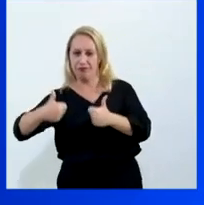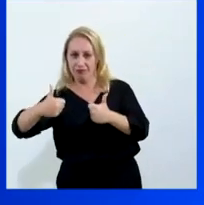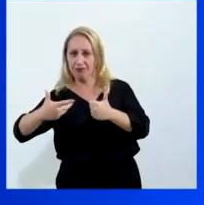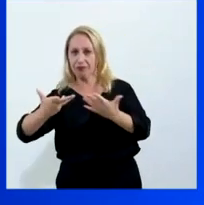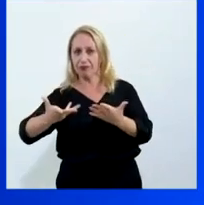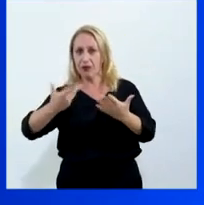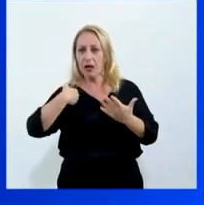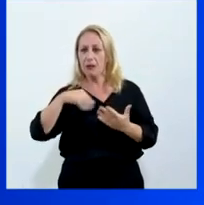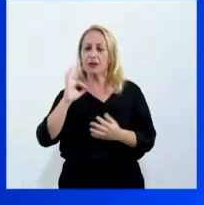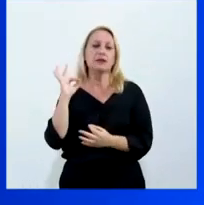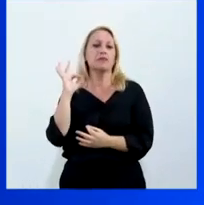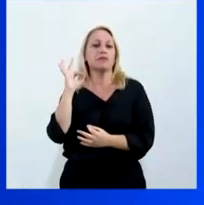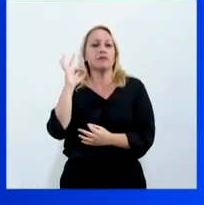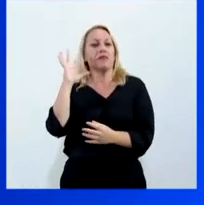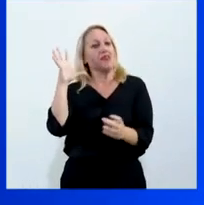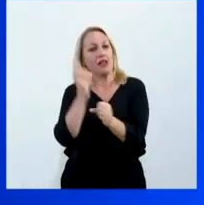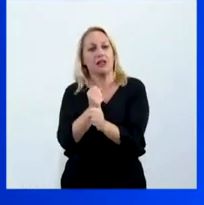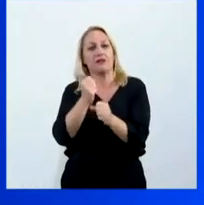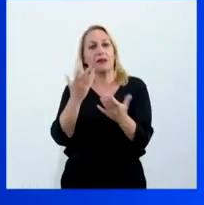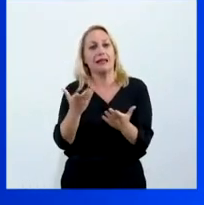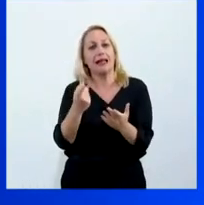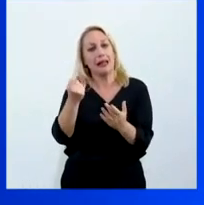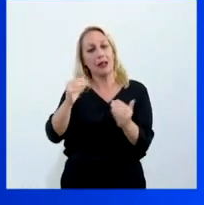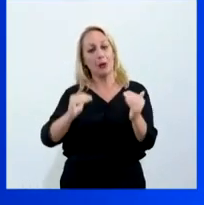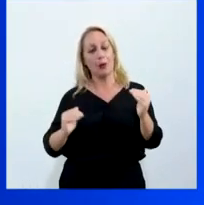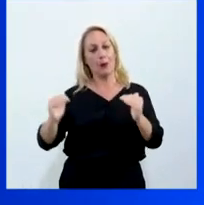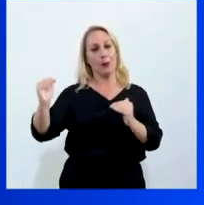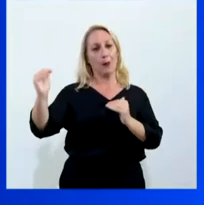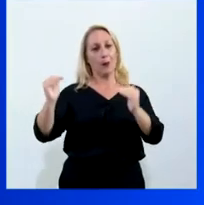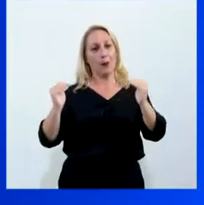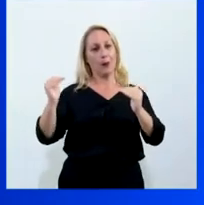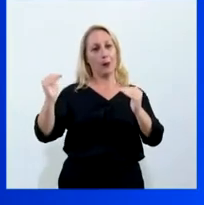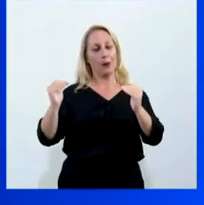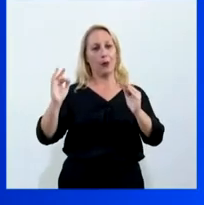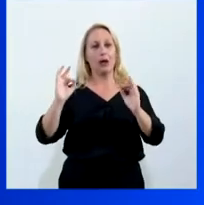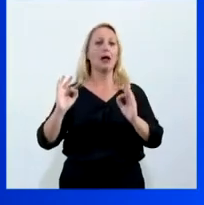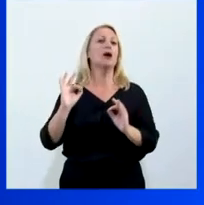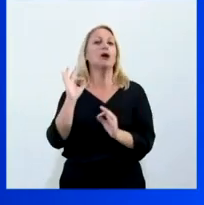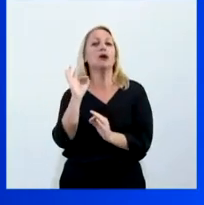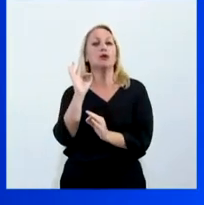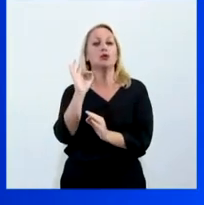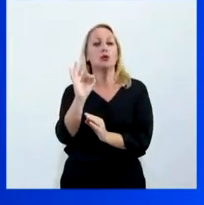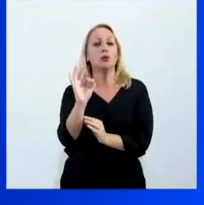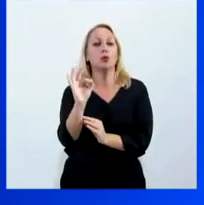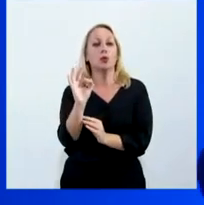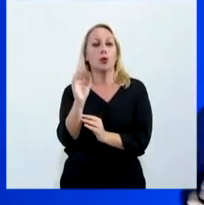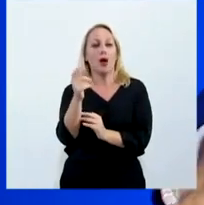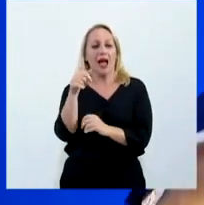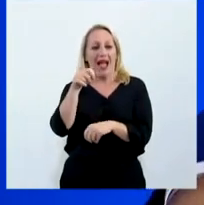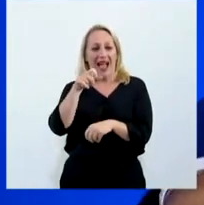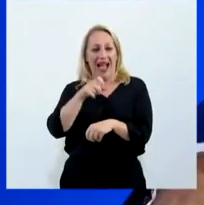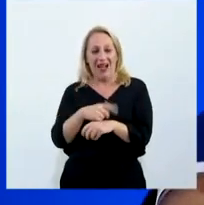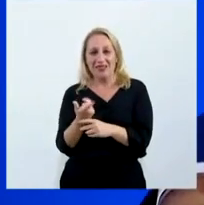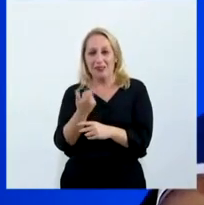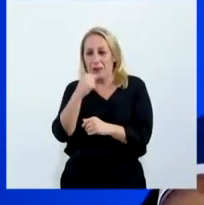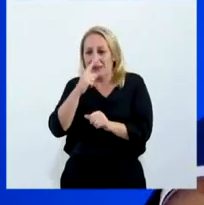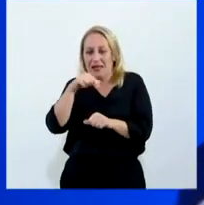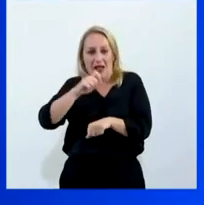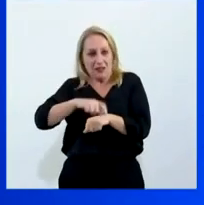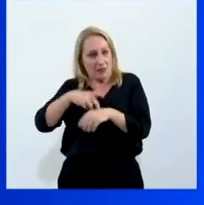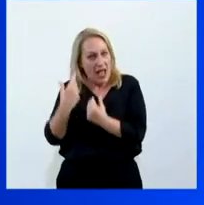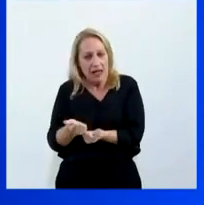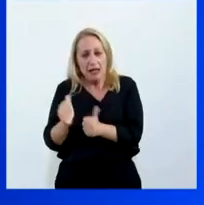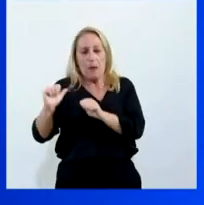μία μεγαλύτερη ισορροπία, έτσι ώστε να μην έχουμε αυτού του βαθμού την πίεση την οποία